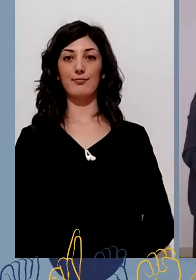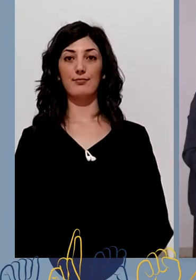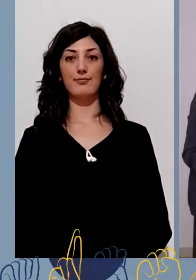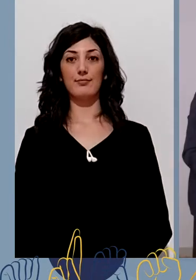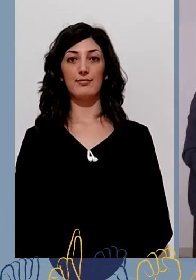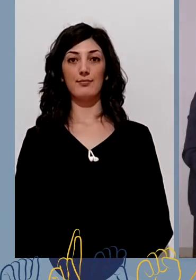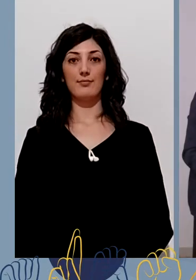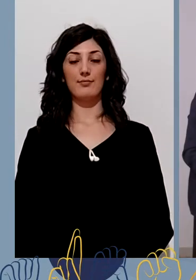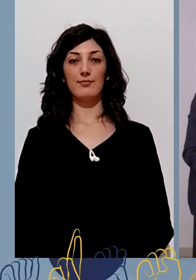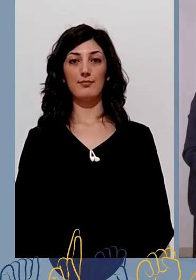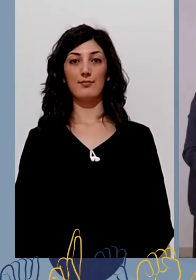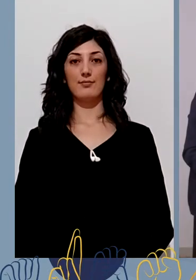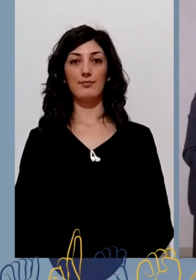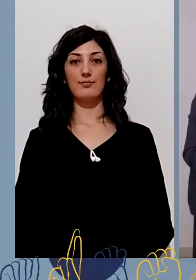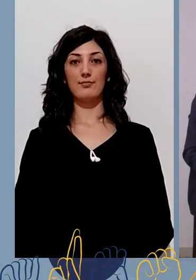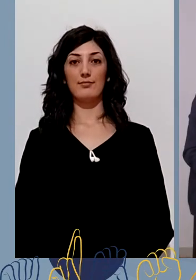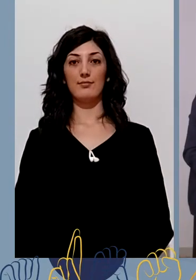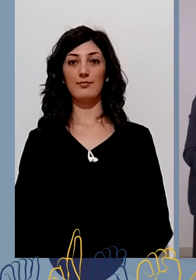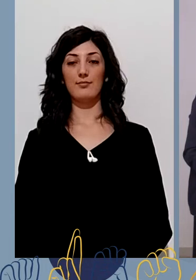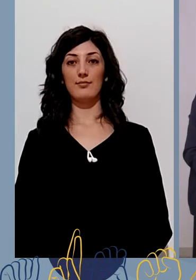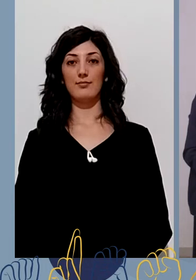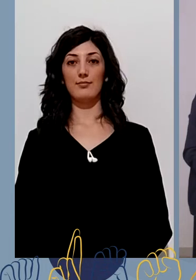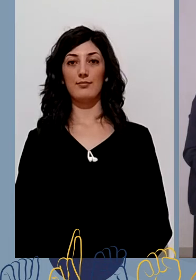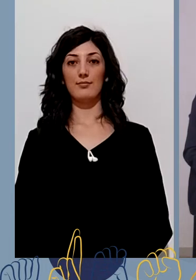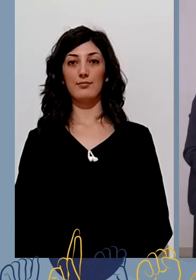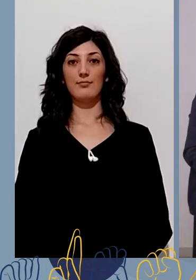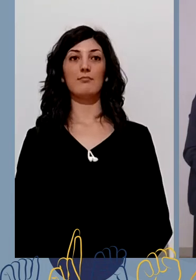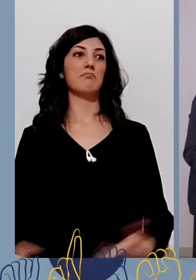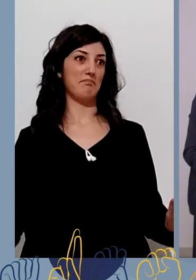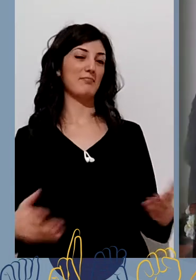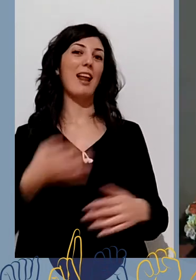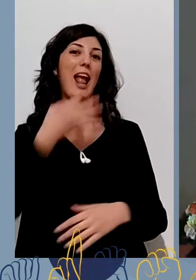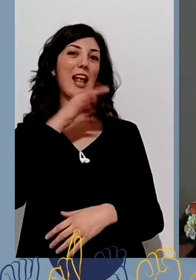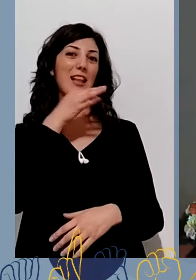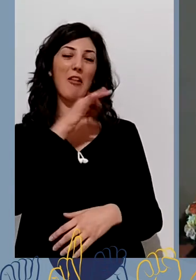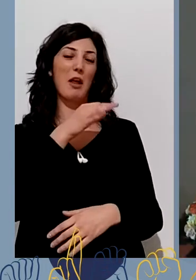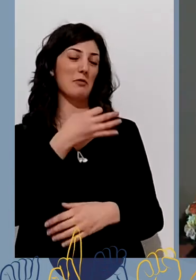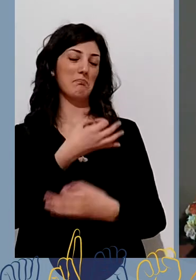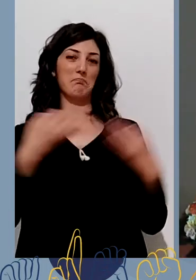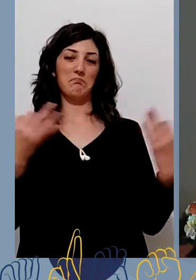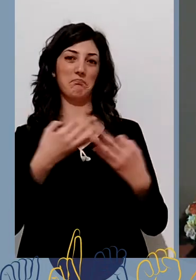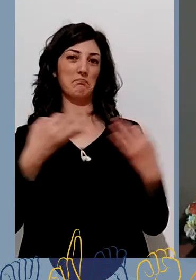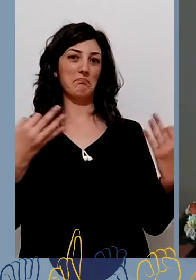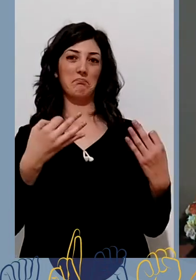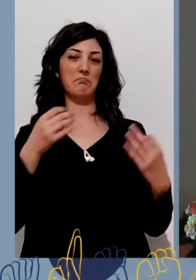Se io posso fare... È molto esaustiva nel suo intervento. Cioè, mi dica, sì.